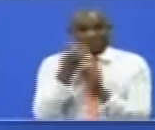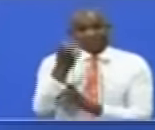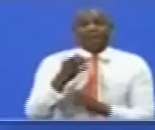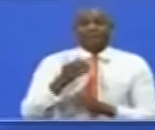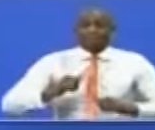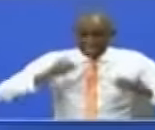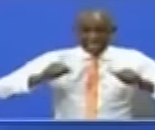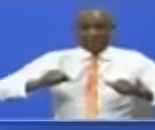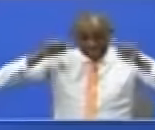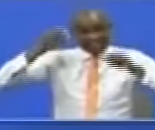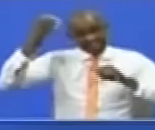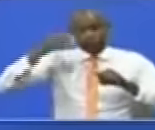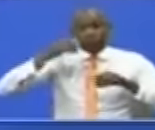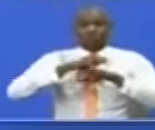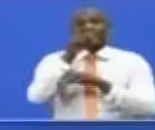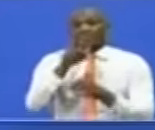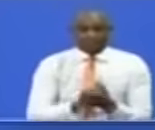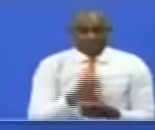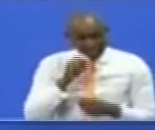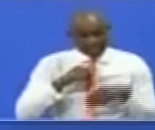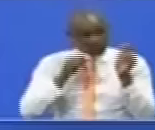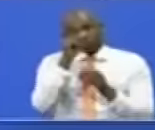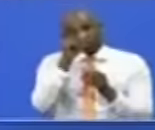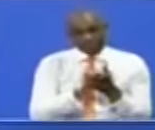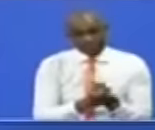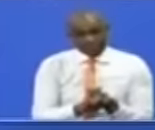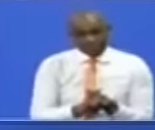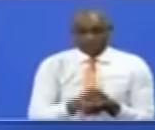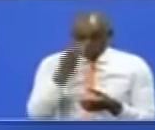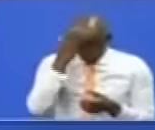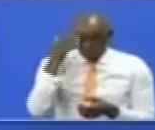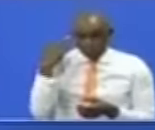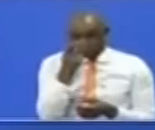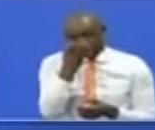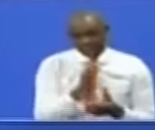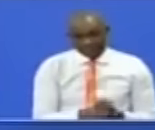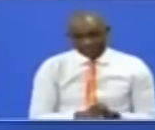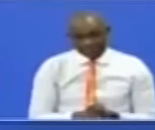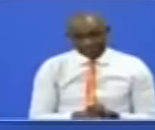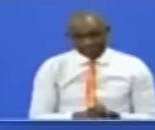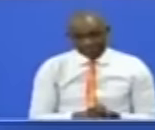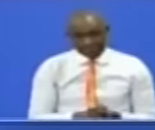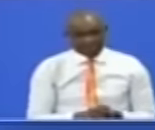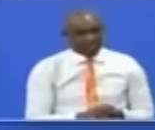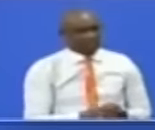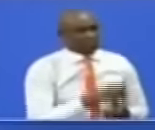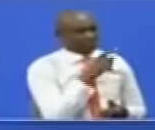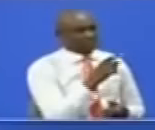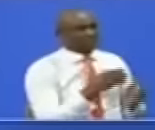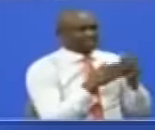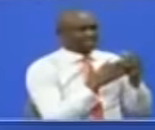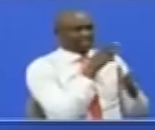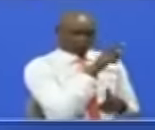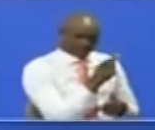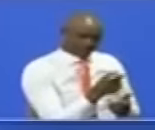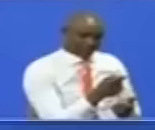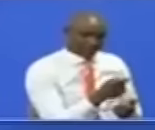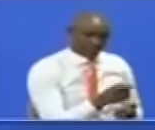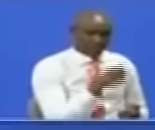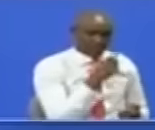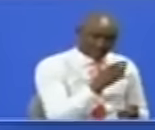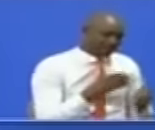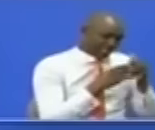mabingwa kule juu wenye wanawatuma. Hao ndio inafaa wafuate kabisa ndio wajui ni akina nani. Kama lakini kiongozi ambaye anaonekana kuwa uko miongoni mwa walio juu, unaona